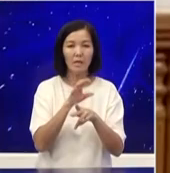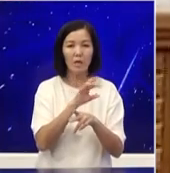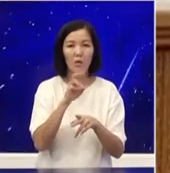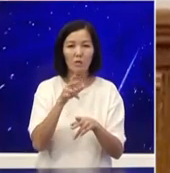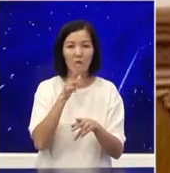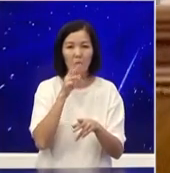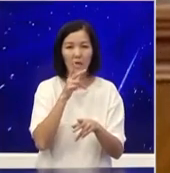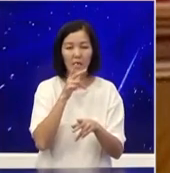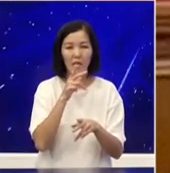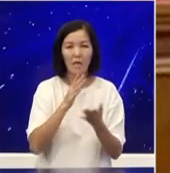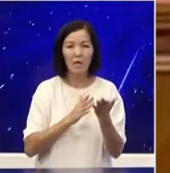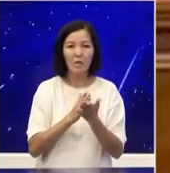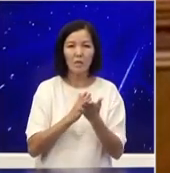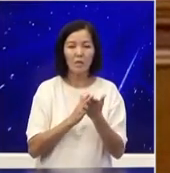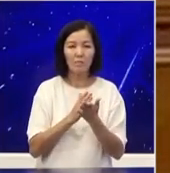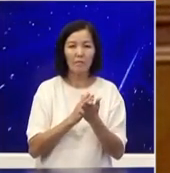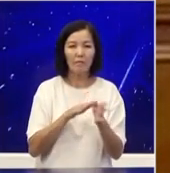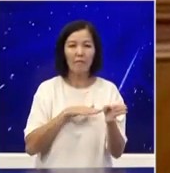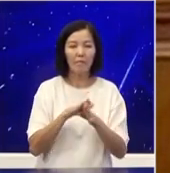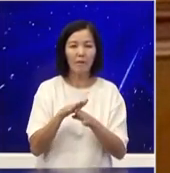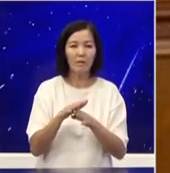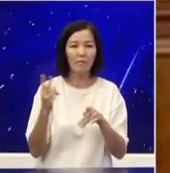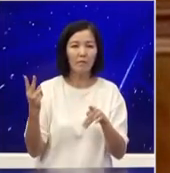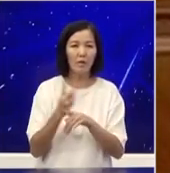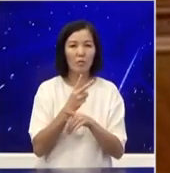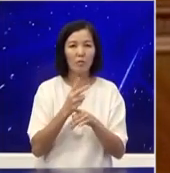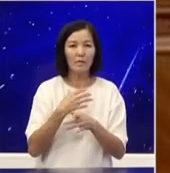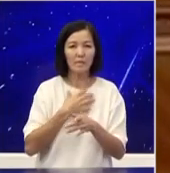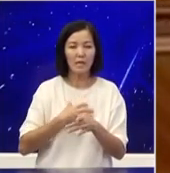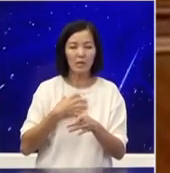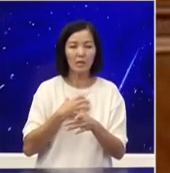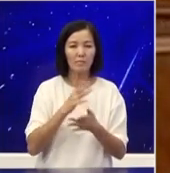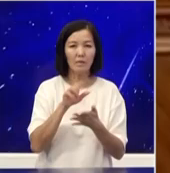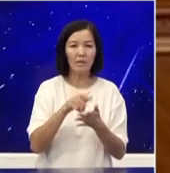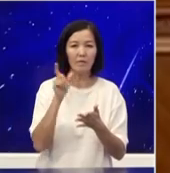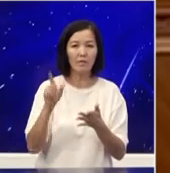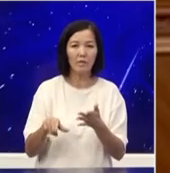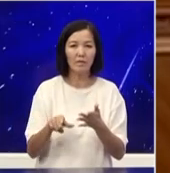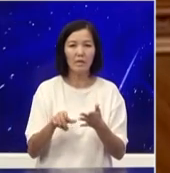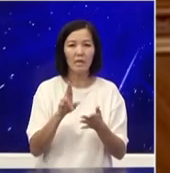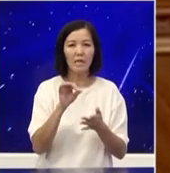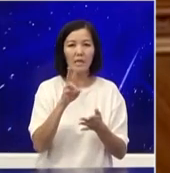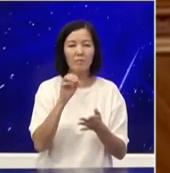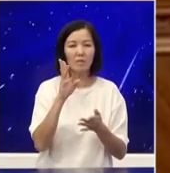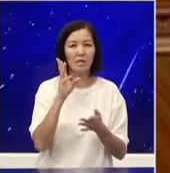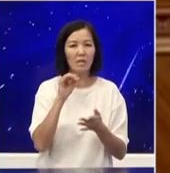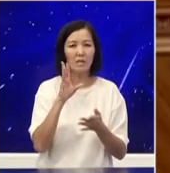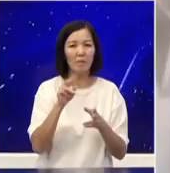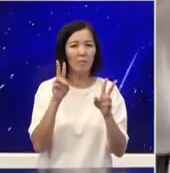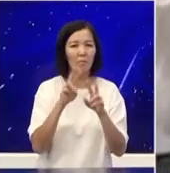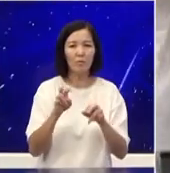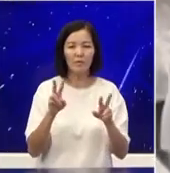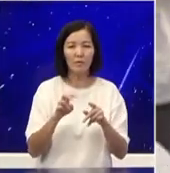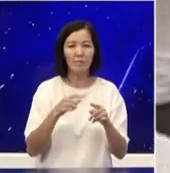По данным службы, Ким Ё Джон выполняет роль второго по значимости лидера КНДР. Но Ким Чен Ын не занимается поиском